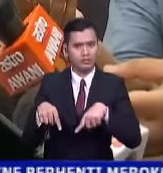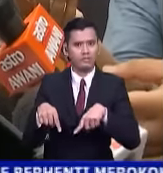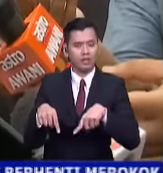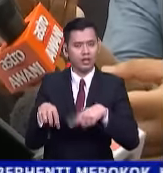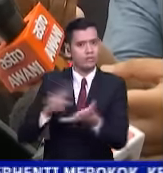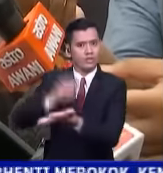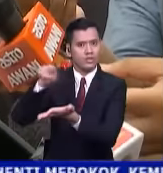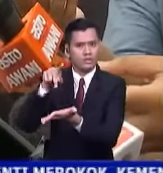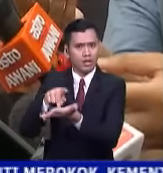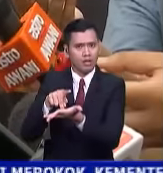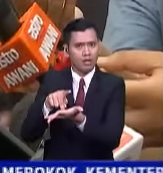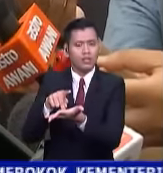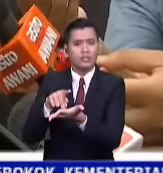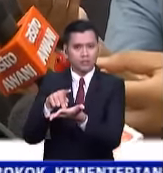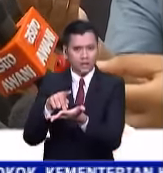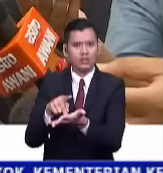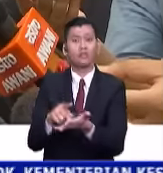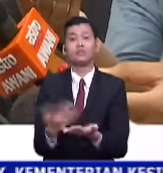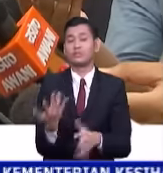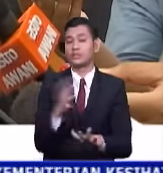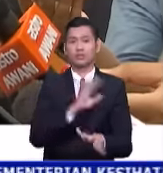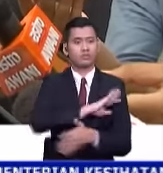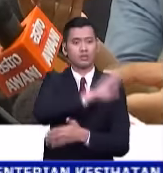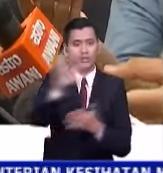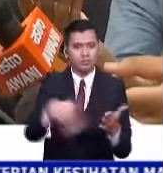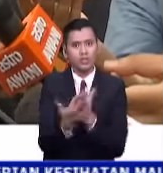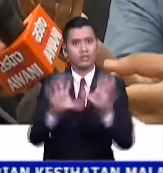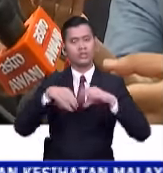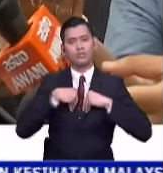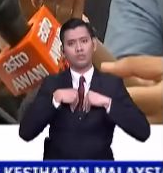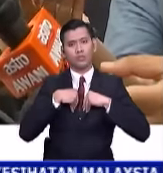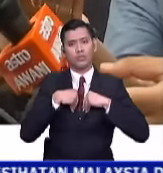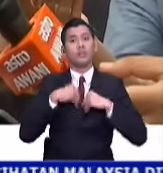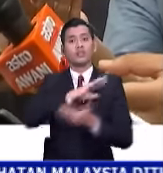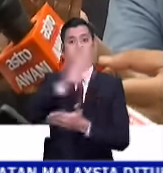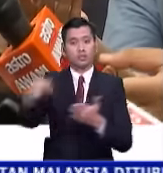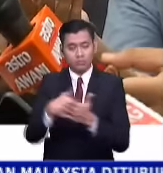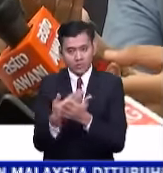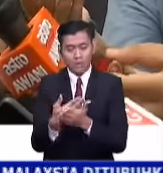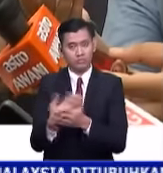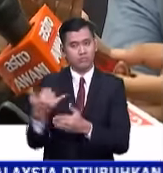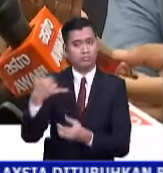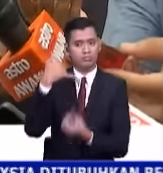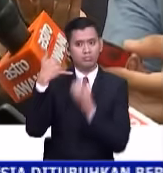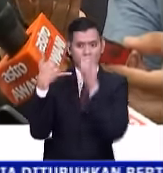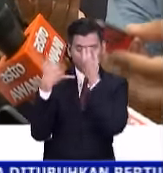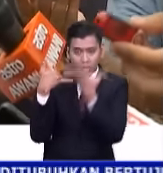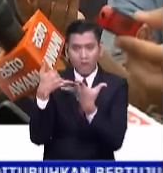bahawa semua menerima panggilan dan semua akan respon untuk datang. So, jadi